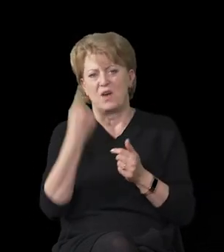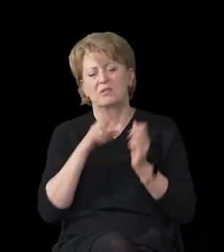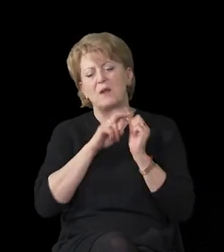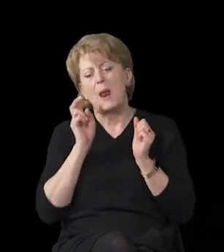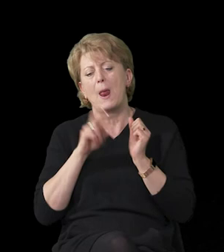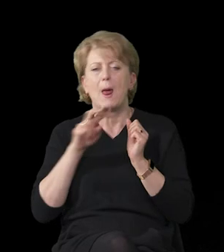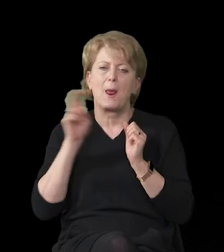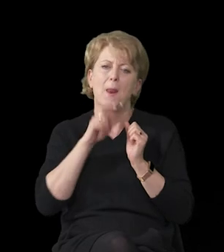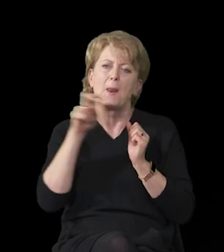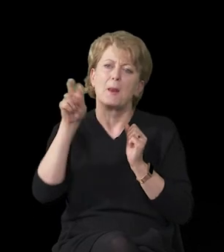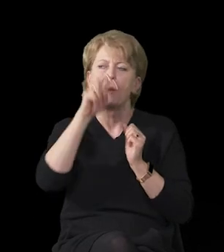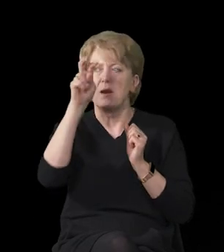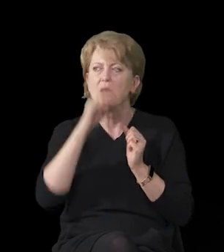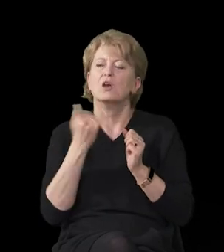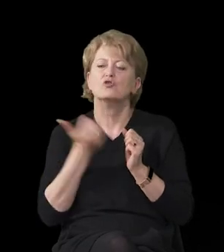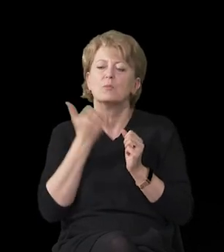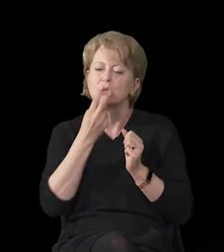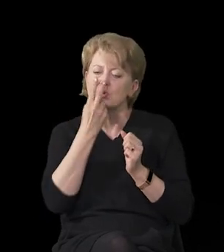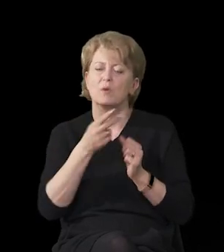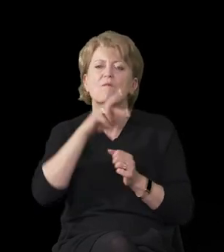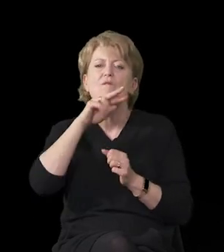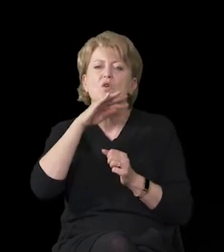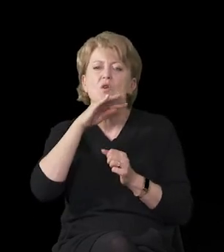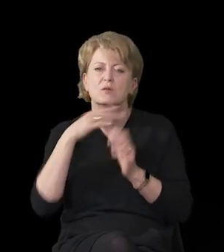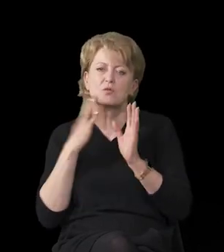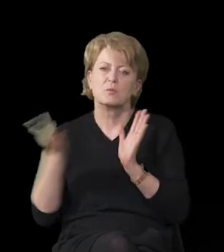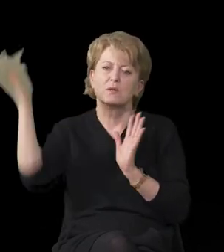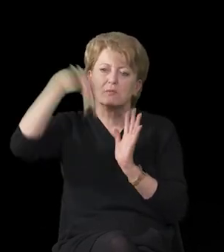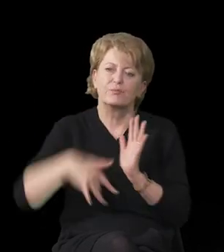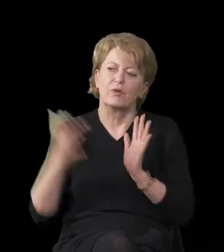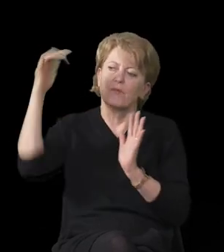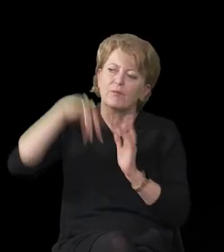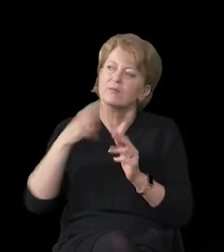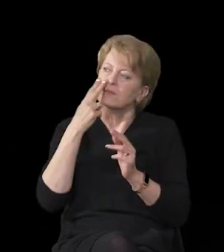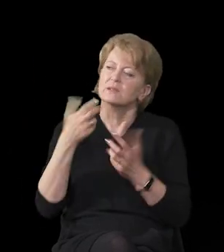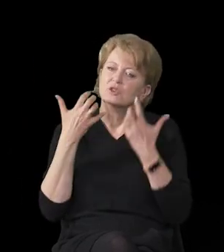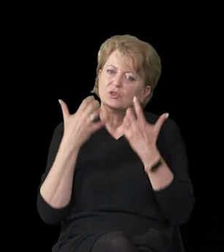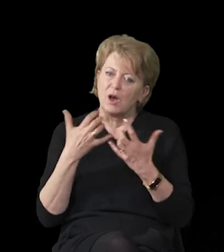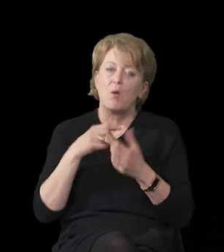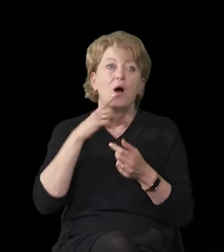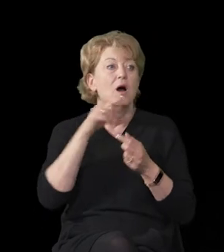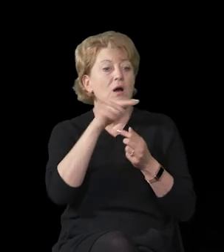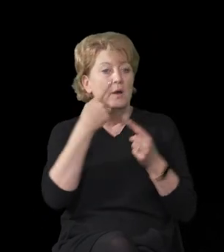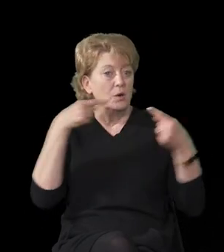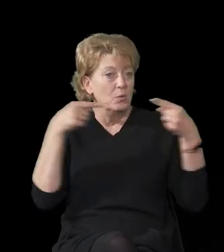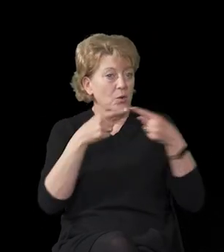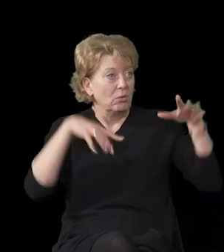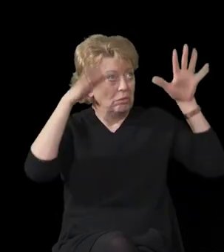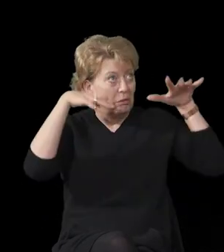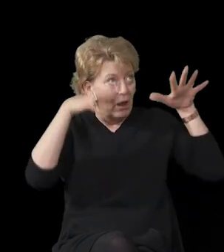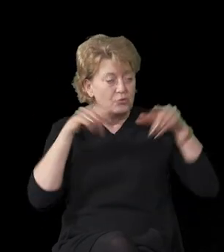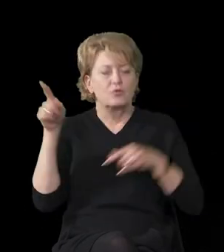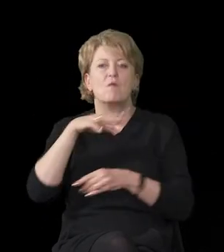wodospadu Jinbar. On w porze deszczowej jest dużo bardziej atrakcyjny, ponieważ spływa więcej